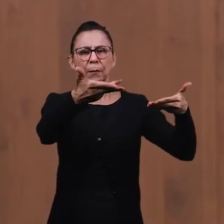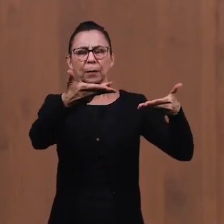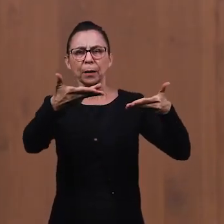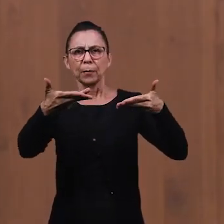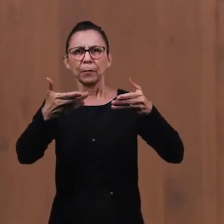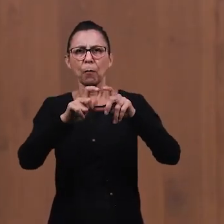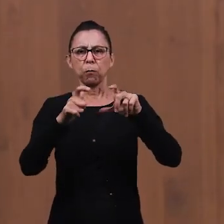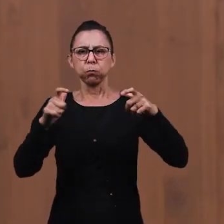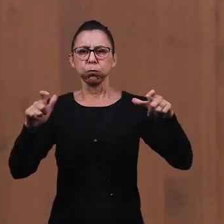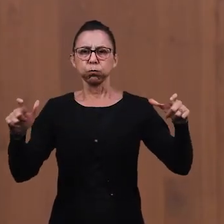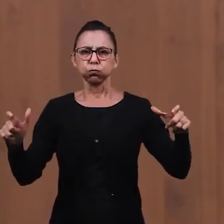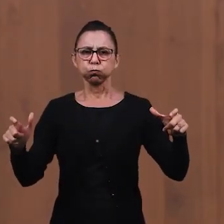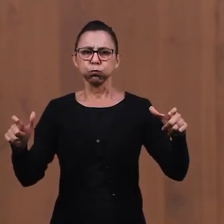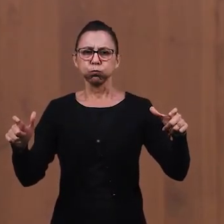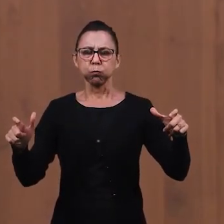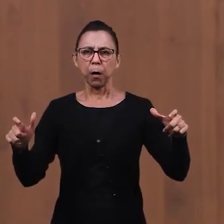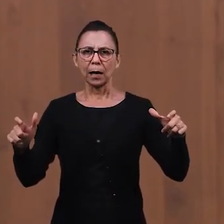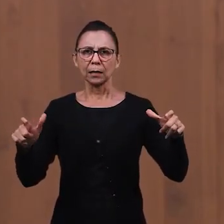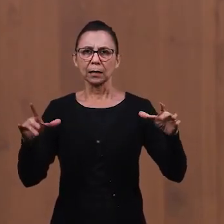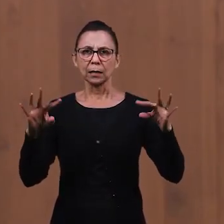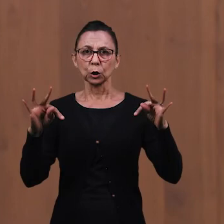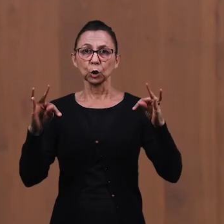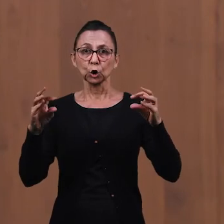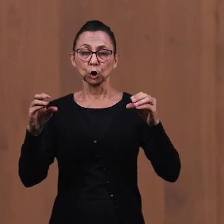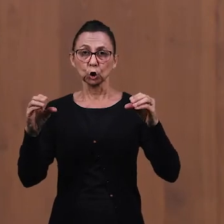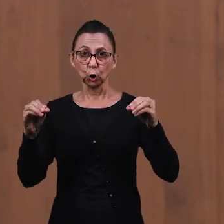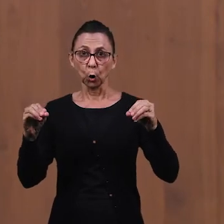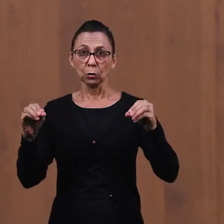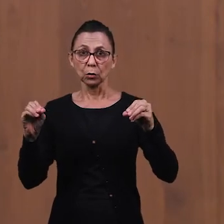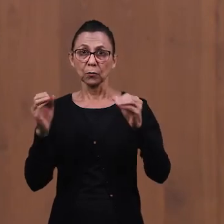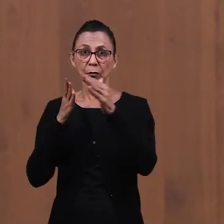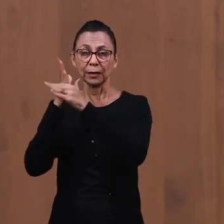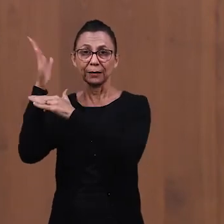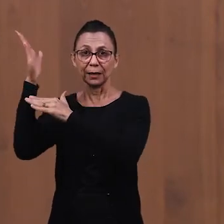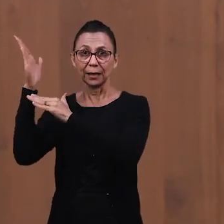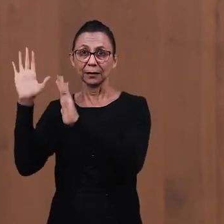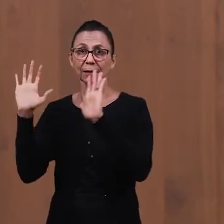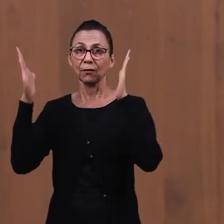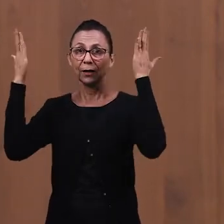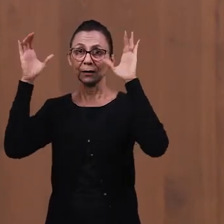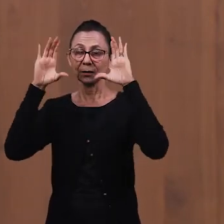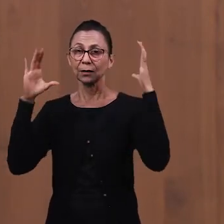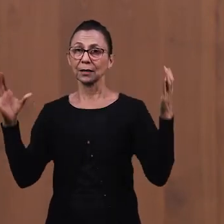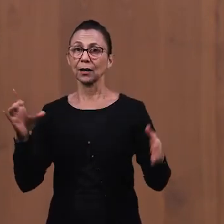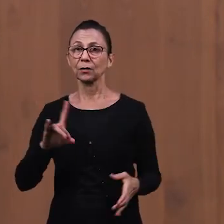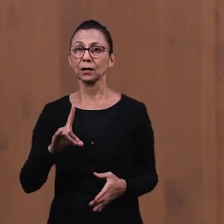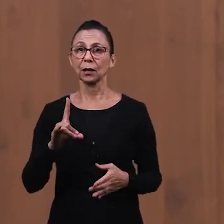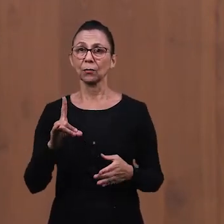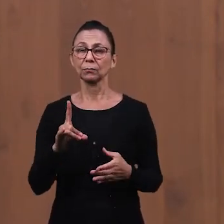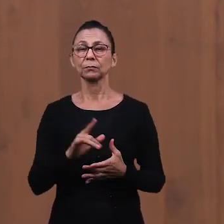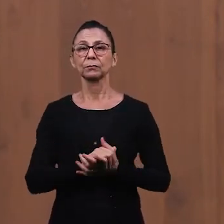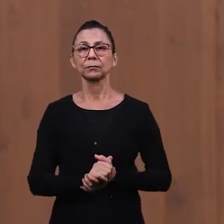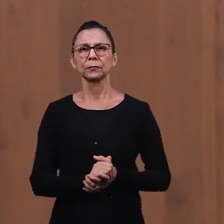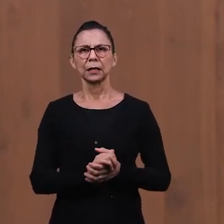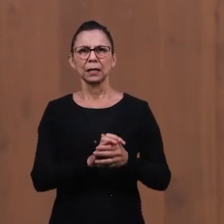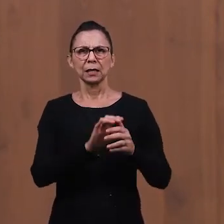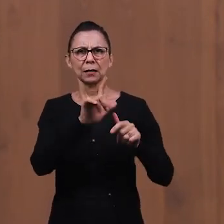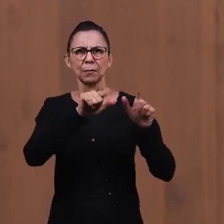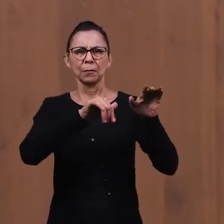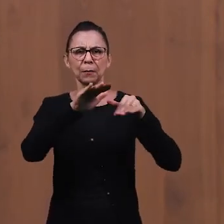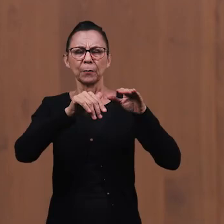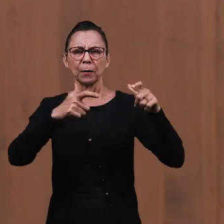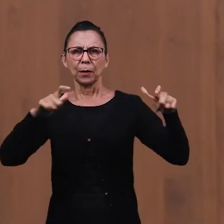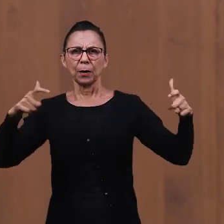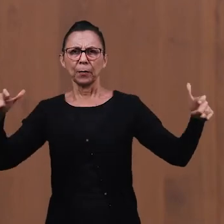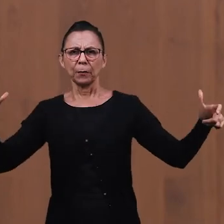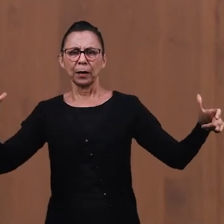Père, il a préparé l'éternité pour les noces, la fête de mariage pour le Fils, qui est Jésus.